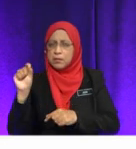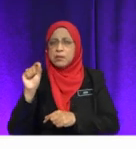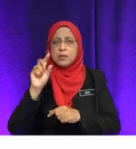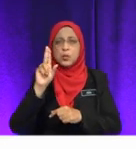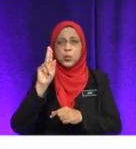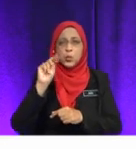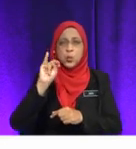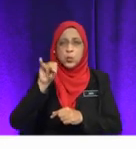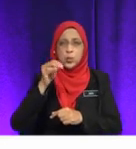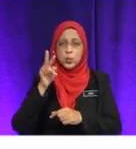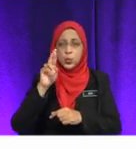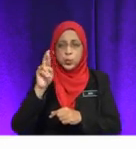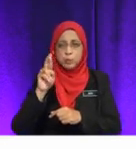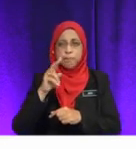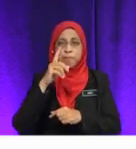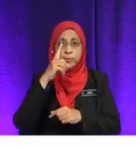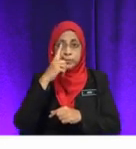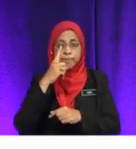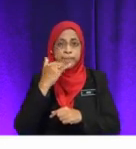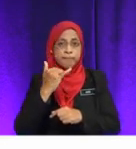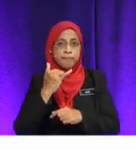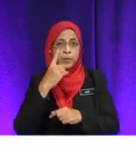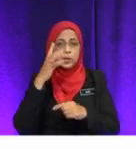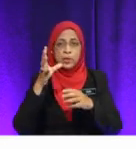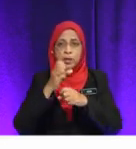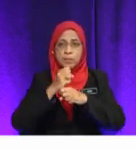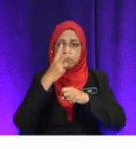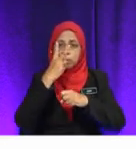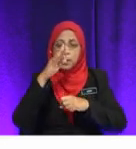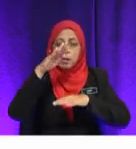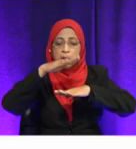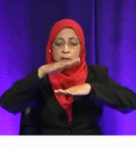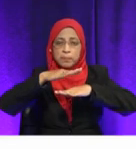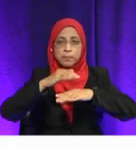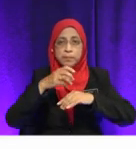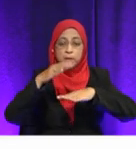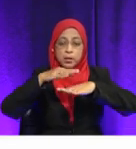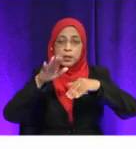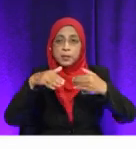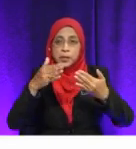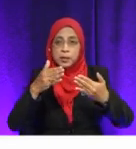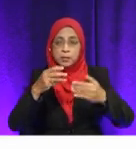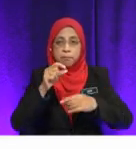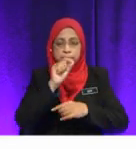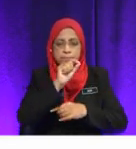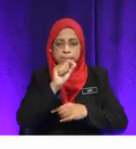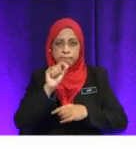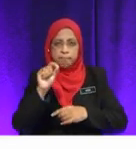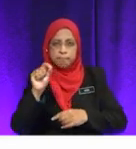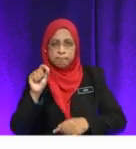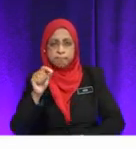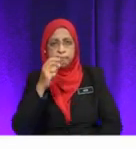untuk mendapatkan pandangan atas seperti ini Apabila kita tunjukkan gaesan yang kita akan lihat seperti